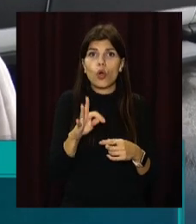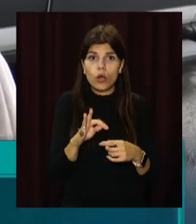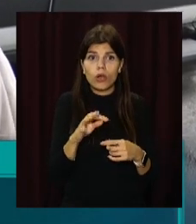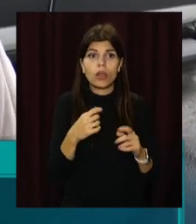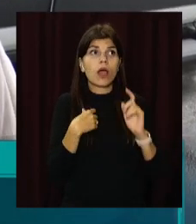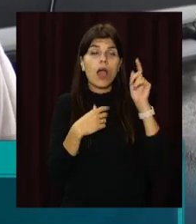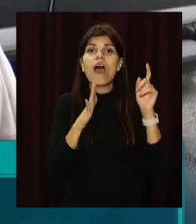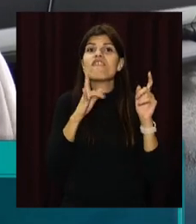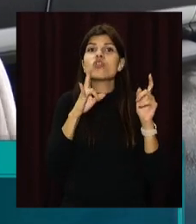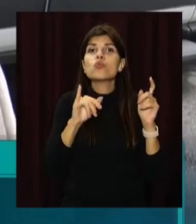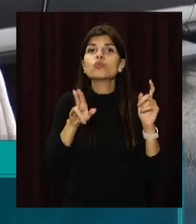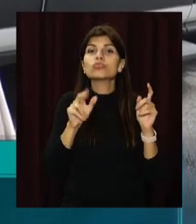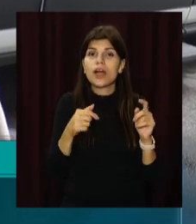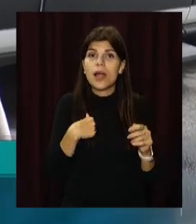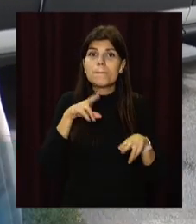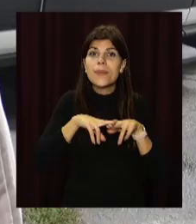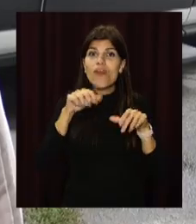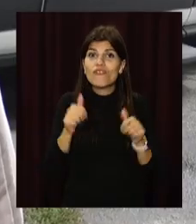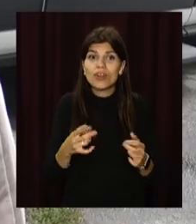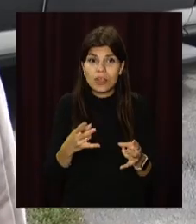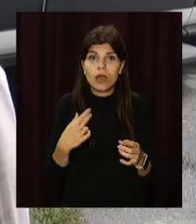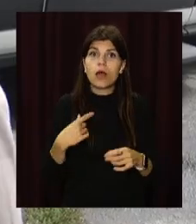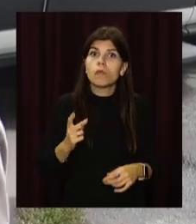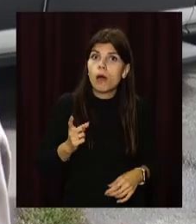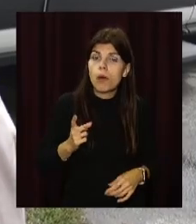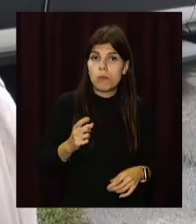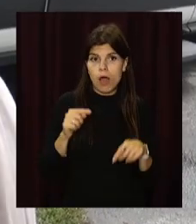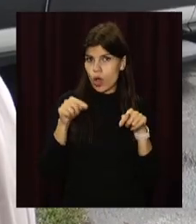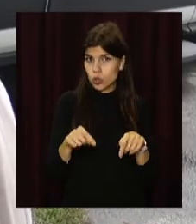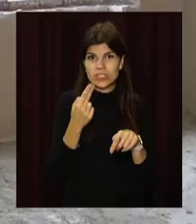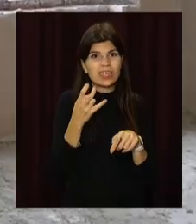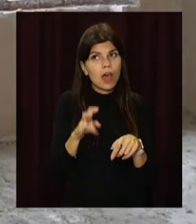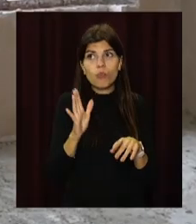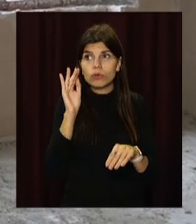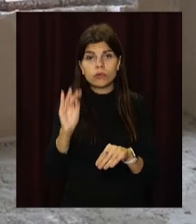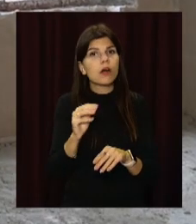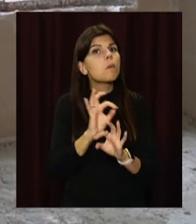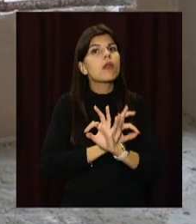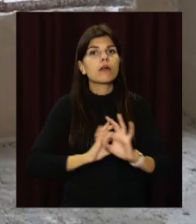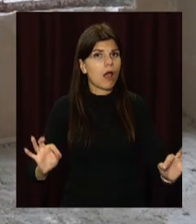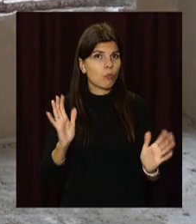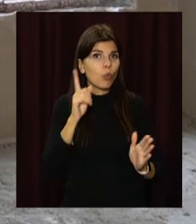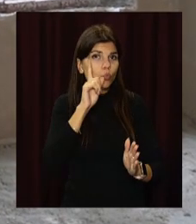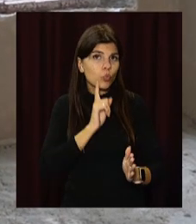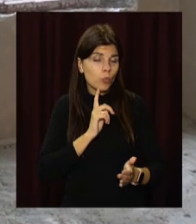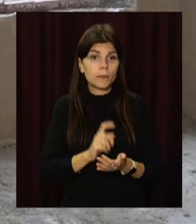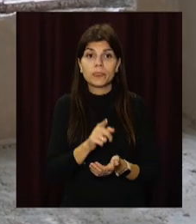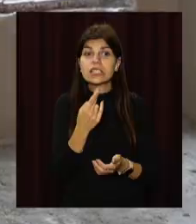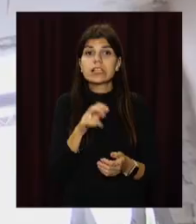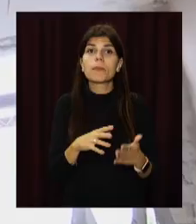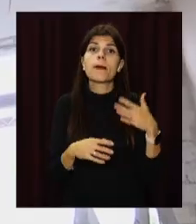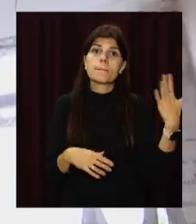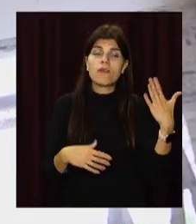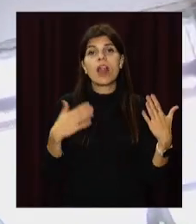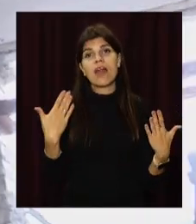я оформляла на паспорт, это было. И долго ждали, а тут будет прекрасно. Наразі у Дніпрі працюють два ЦНАПи – на правому